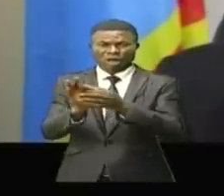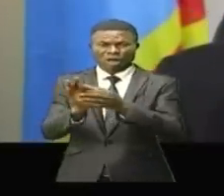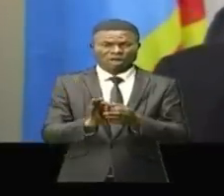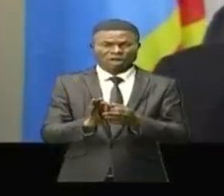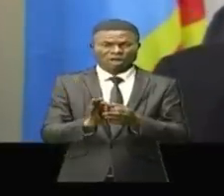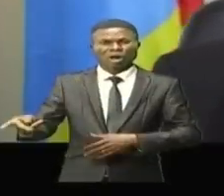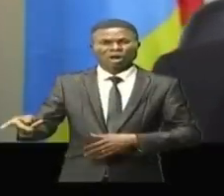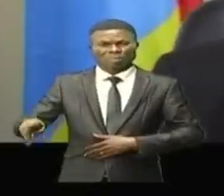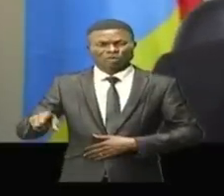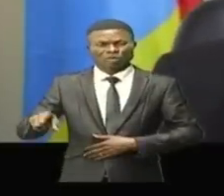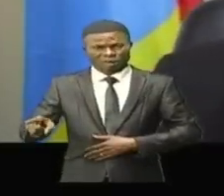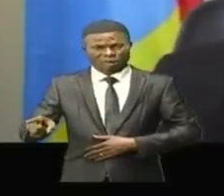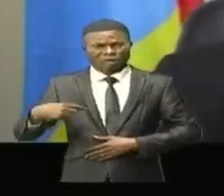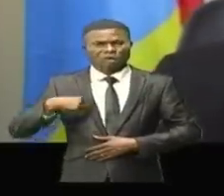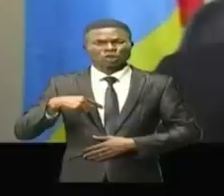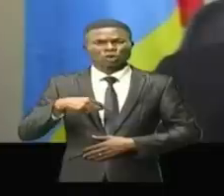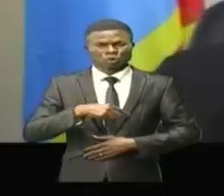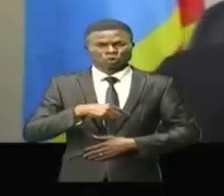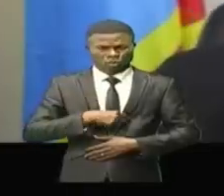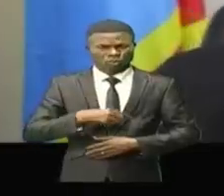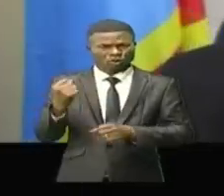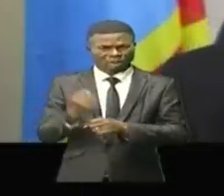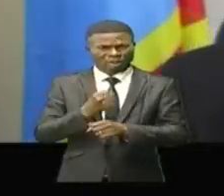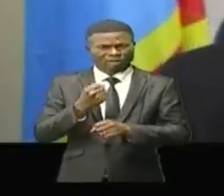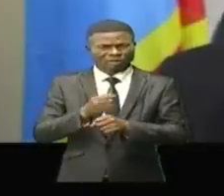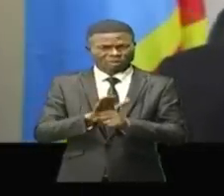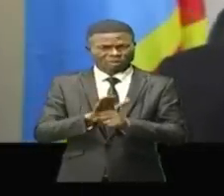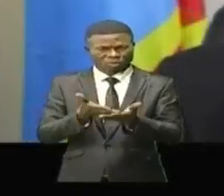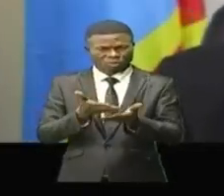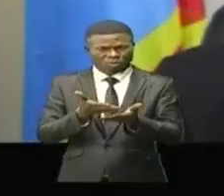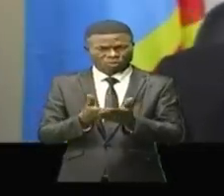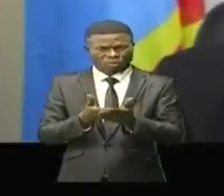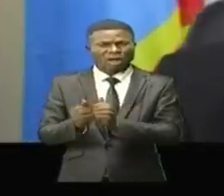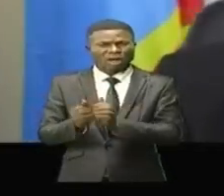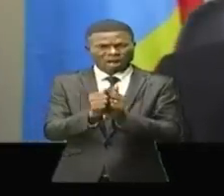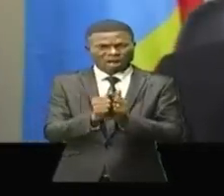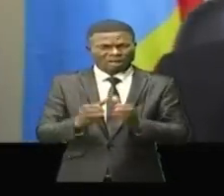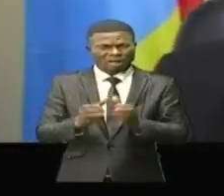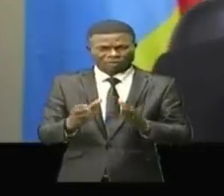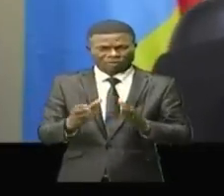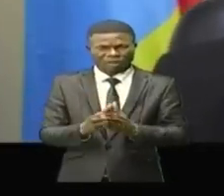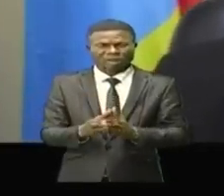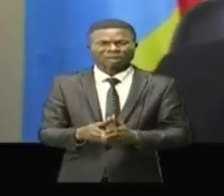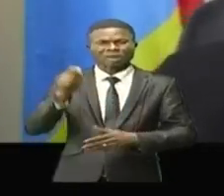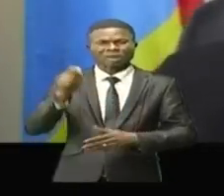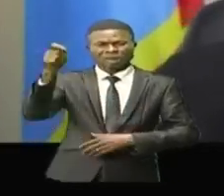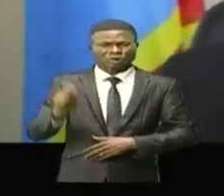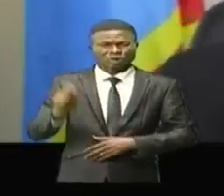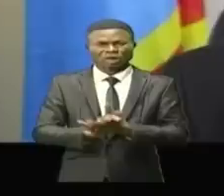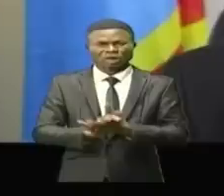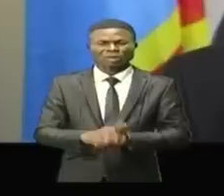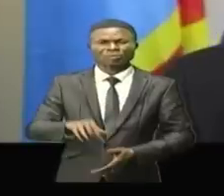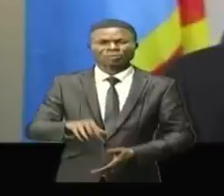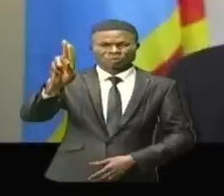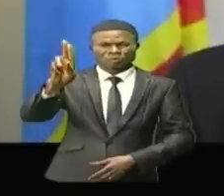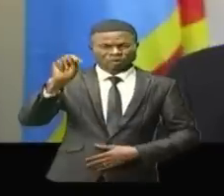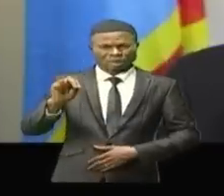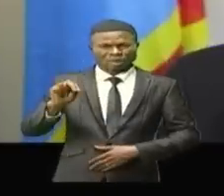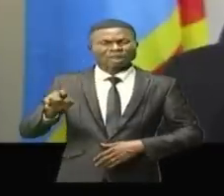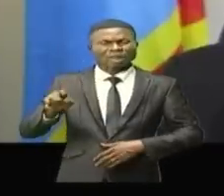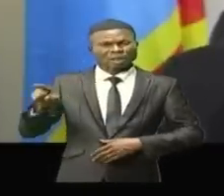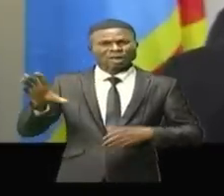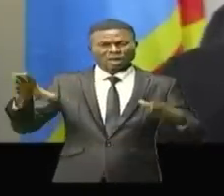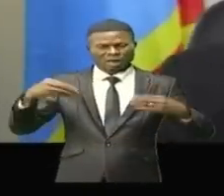provinciale, nous allons travailler en collaboration avec la MONUSCO qui accepte de